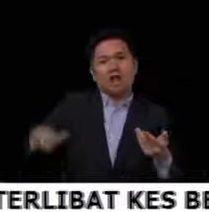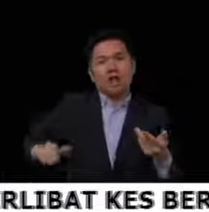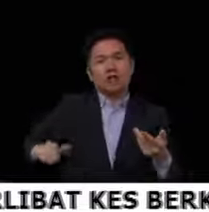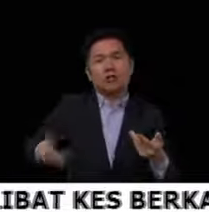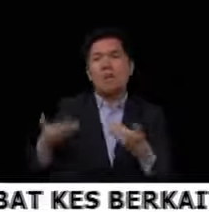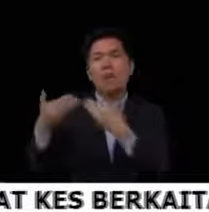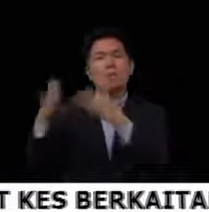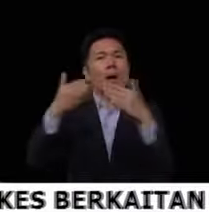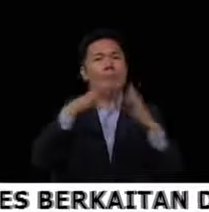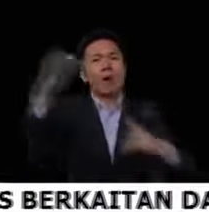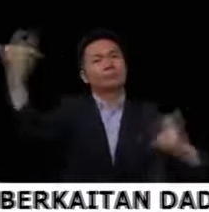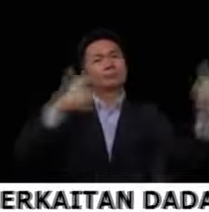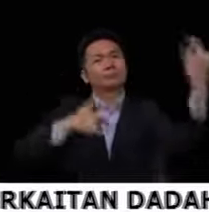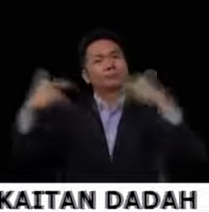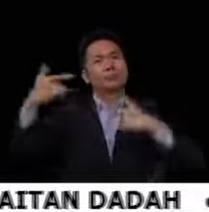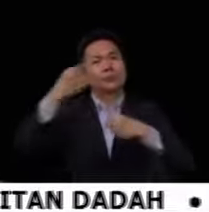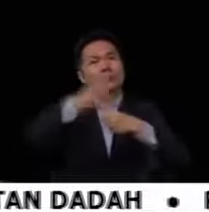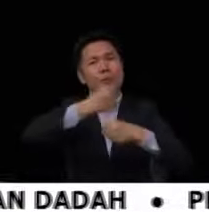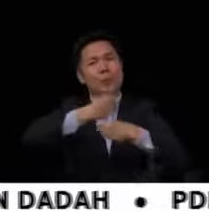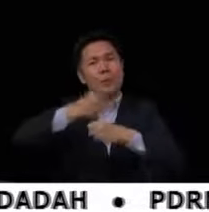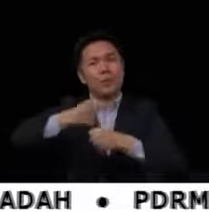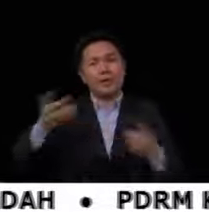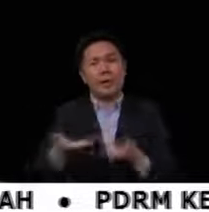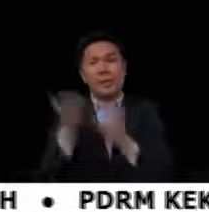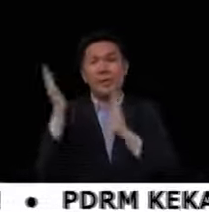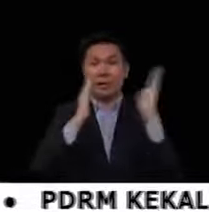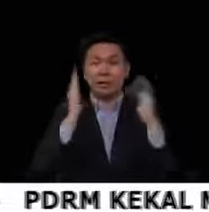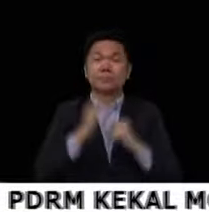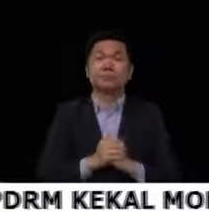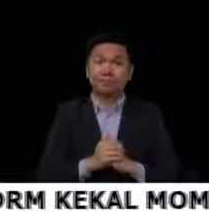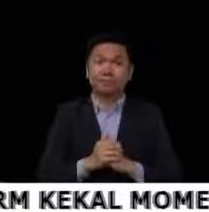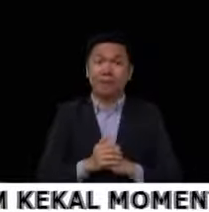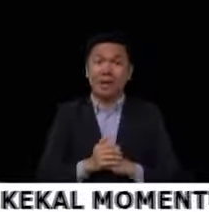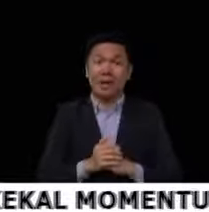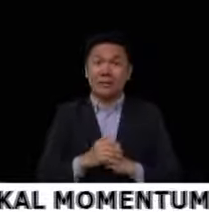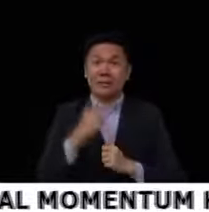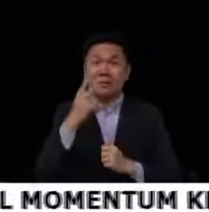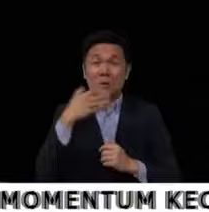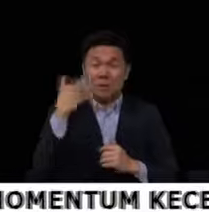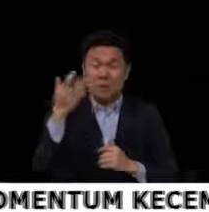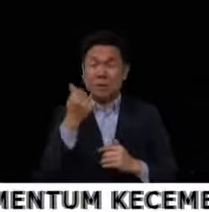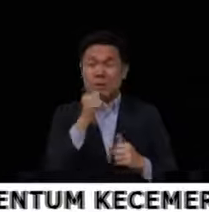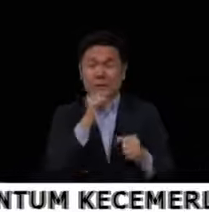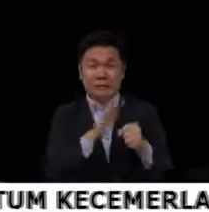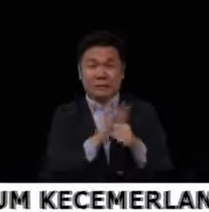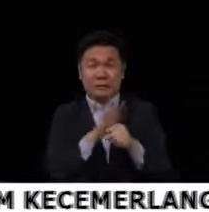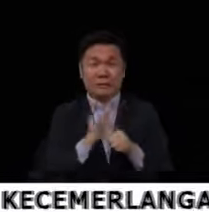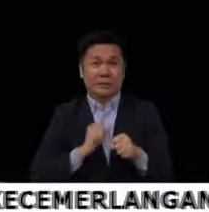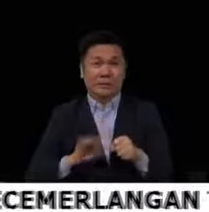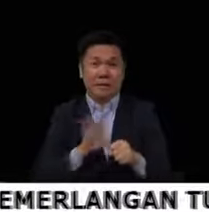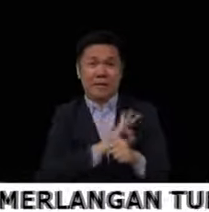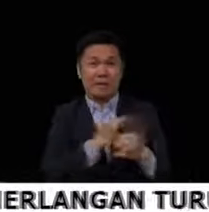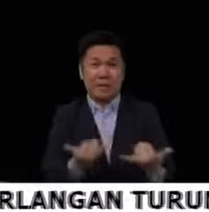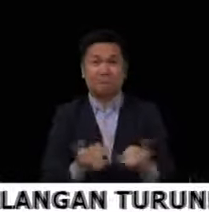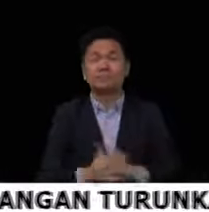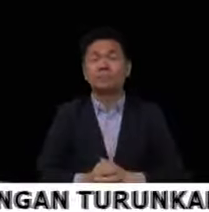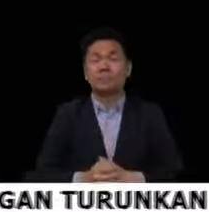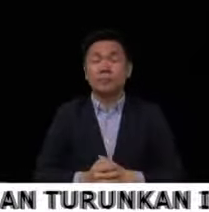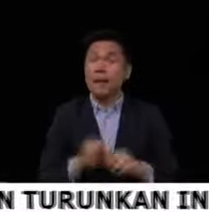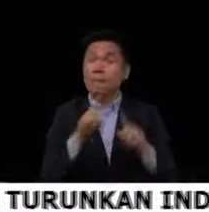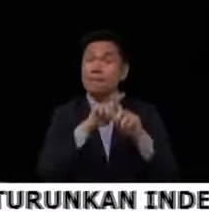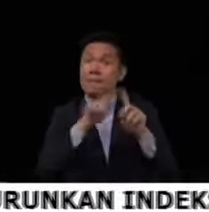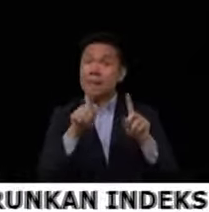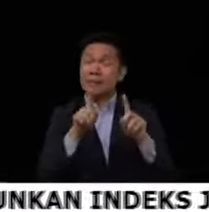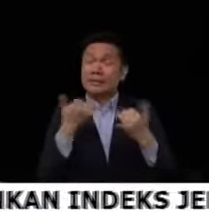balik dan membenarkan pekerja-pekerja mereka datang balik itu salah satu untuk menampung kekurangan para pekerja tapi memang